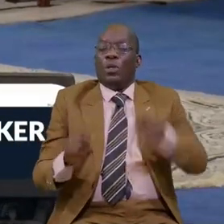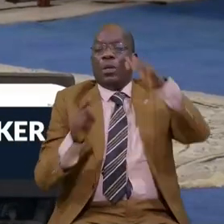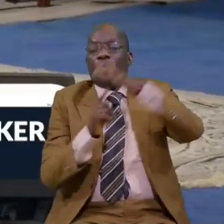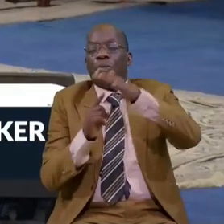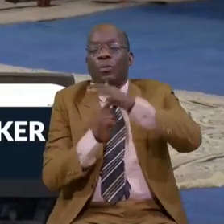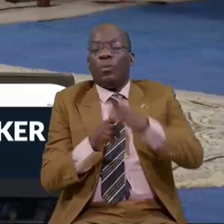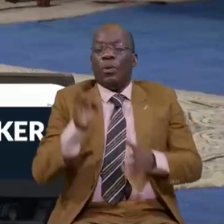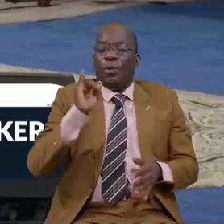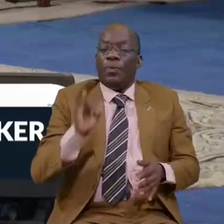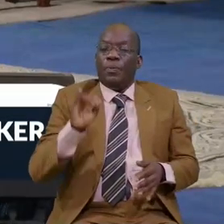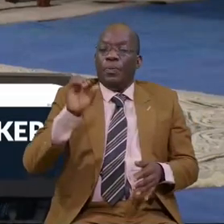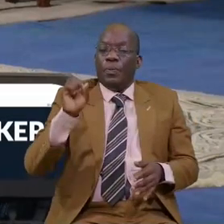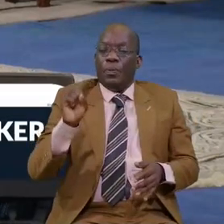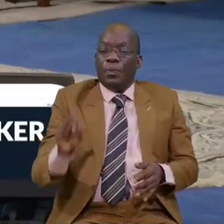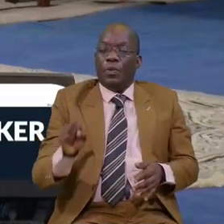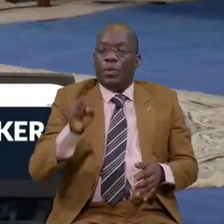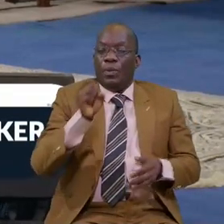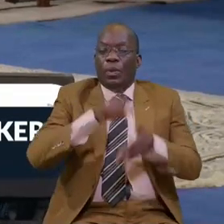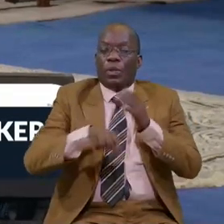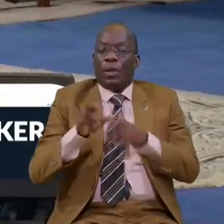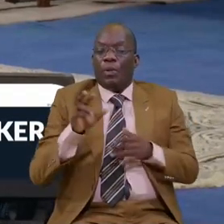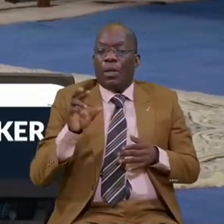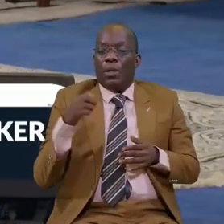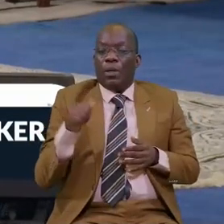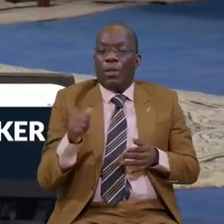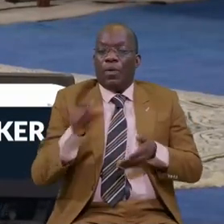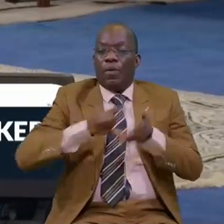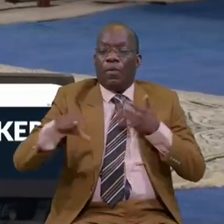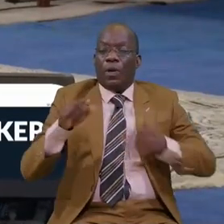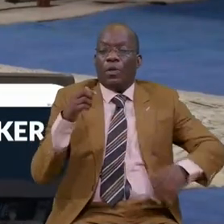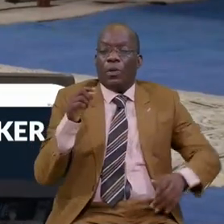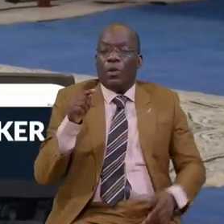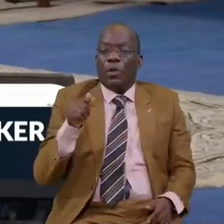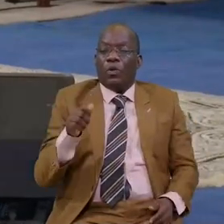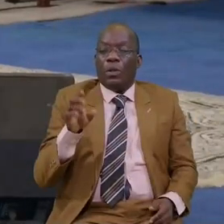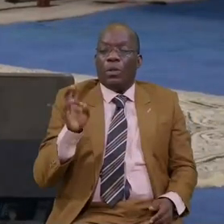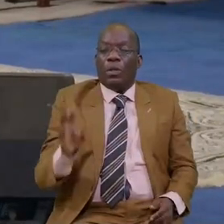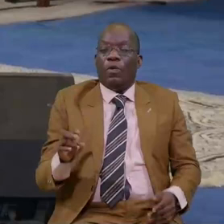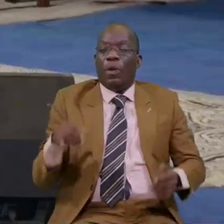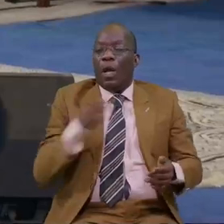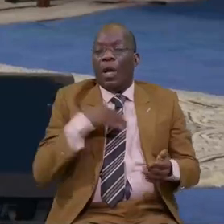et il élève Sion, Ésaïe 10.